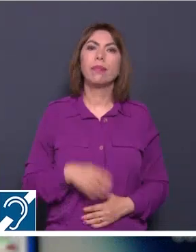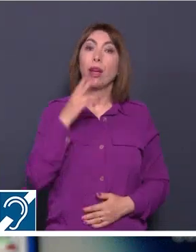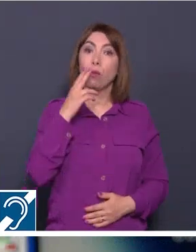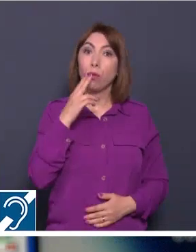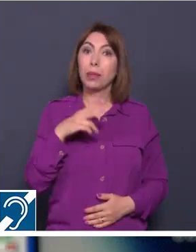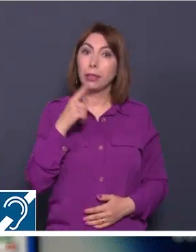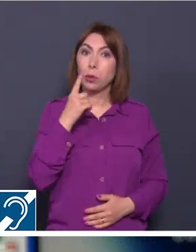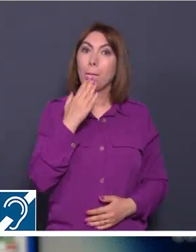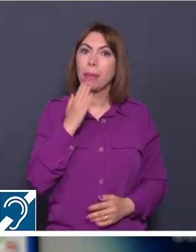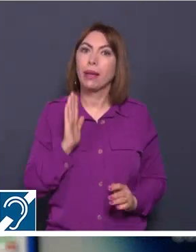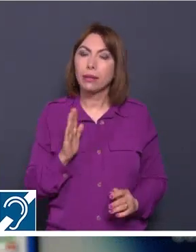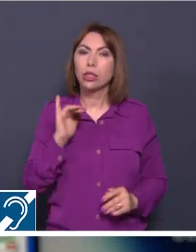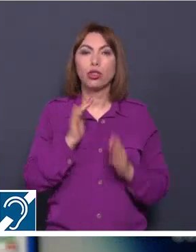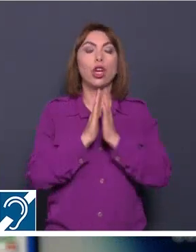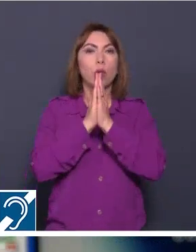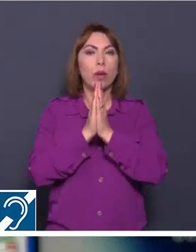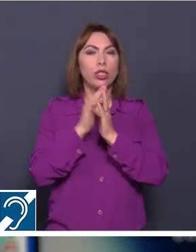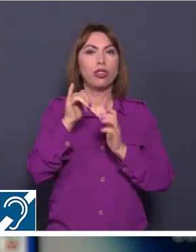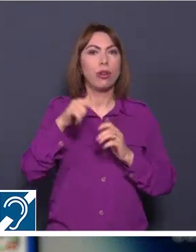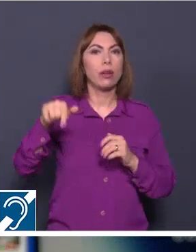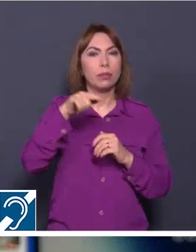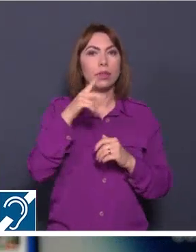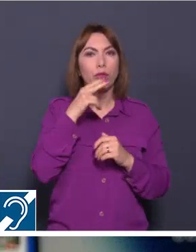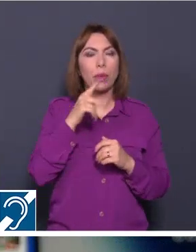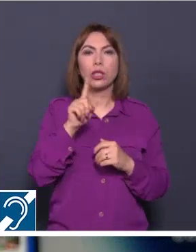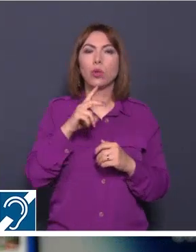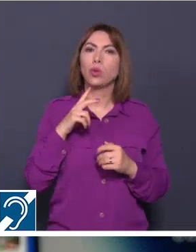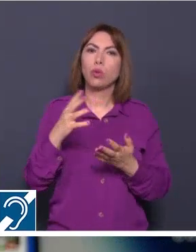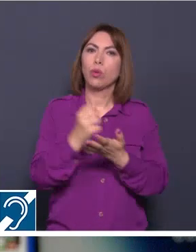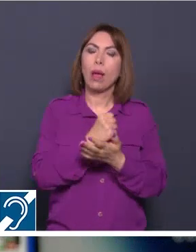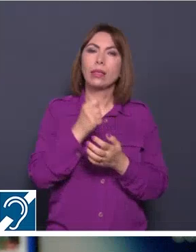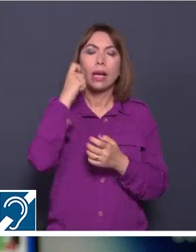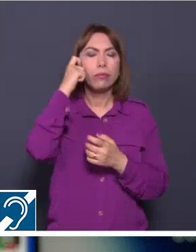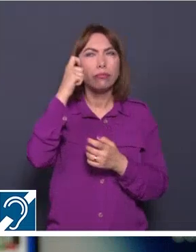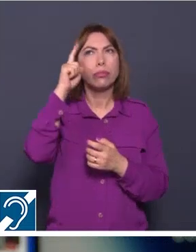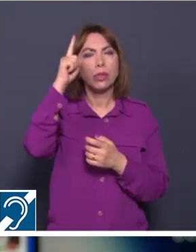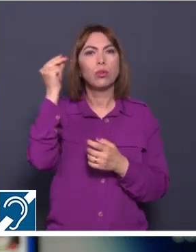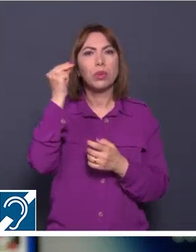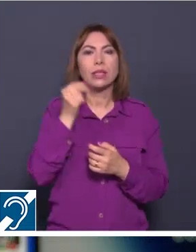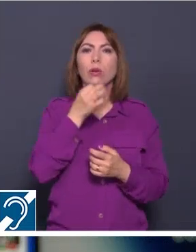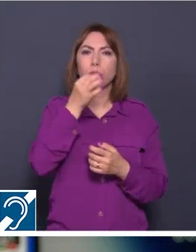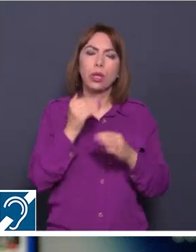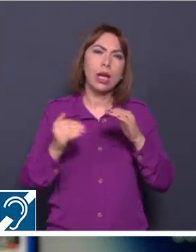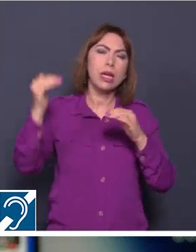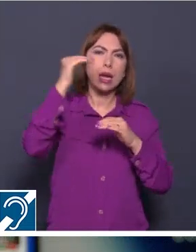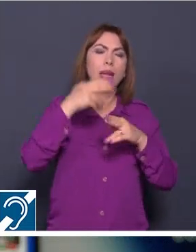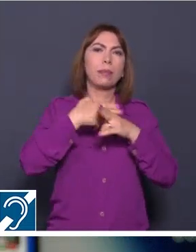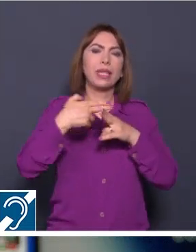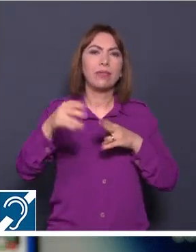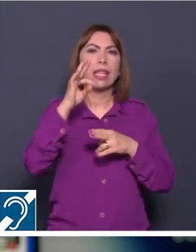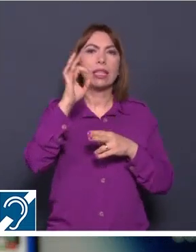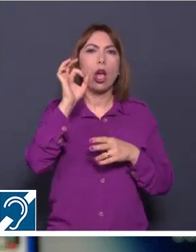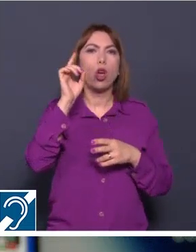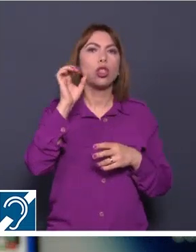Fumatul este un păcat, iar rugăciunile celor care fumează nu sunt luate în considerare de Dumnezeu, susține înalt preasfințitul